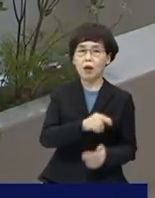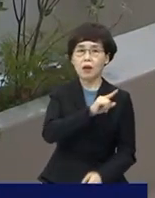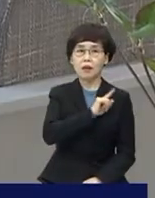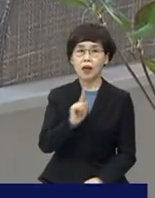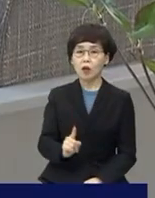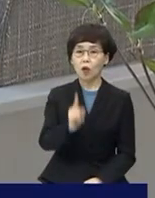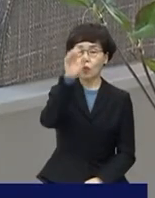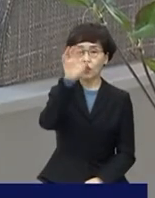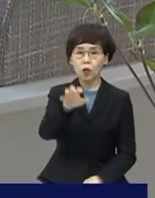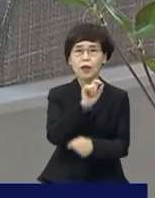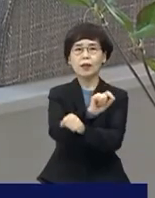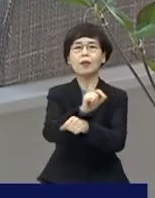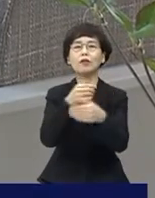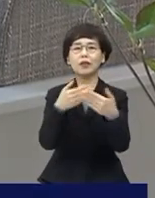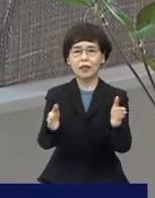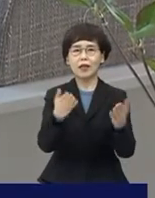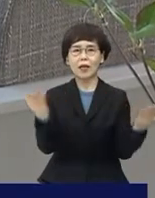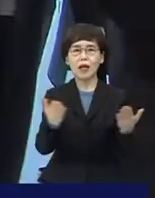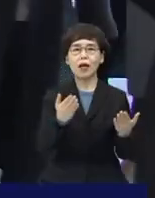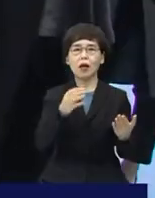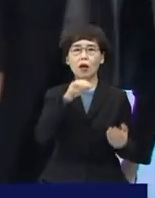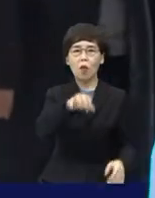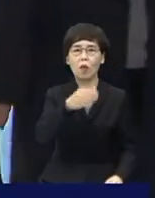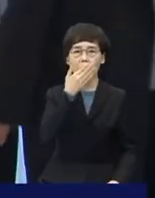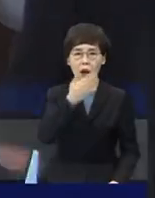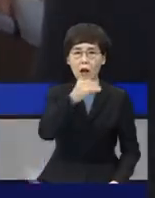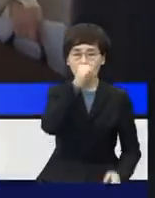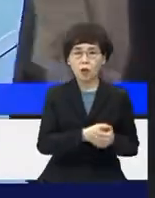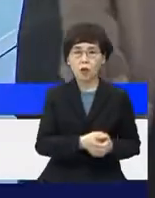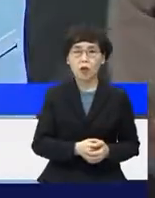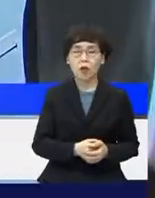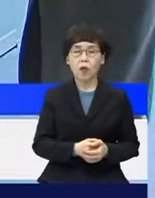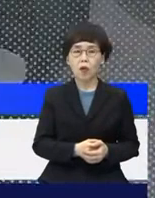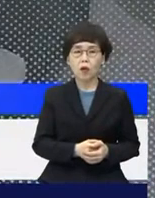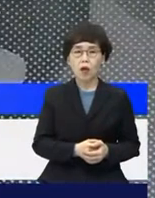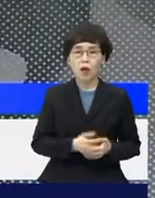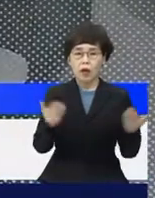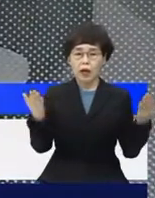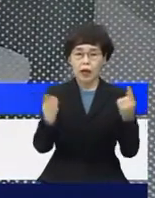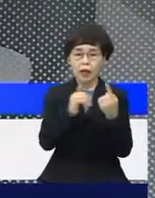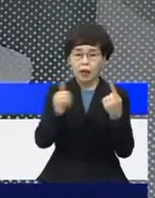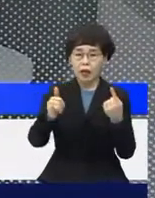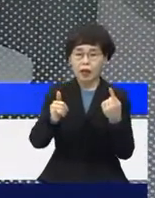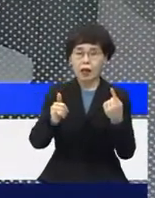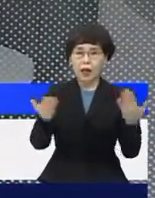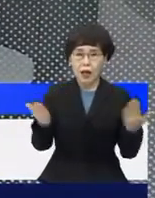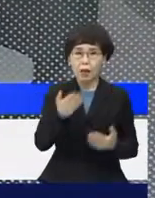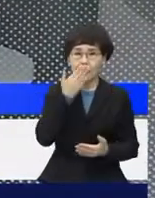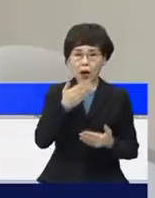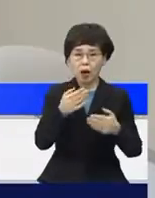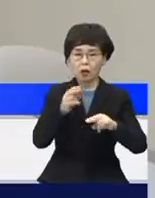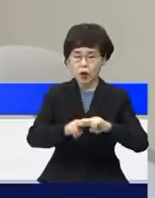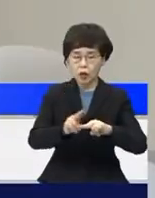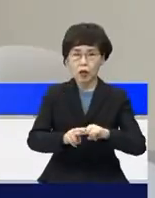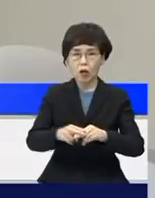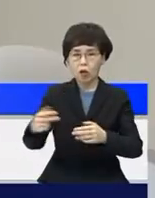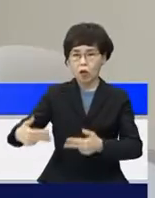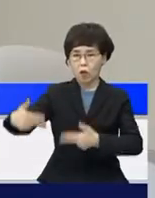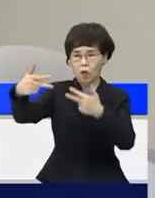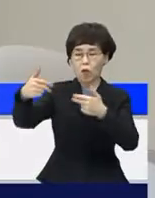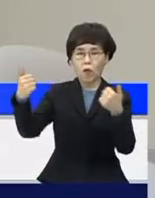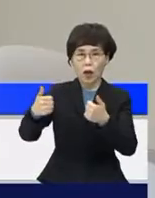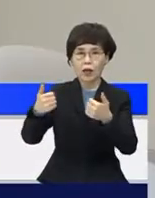높은 층에 업무 공간이 마련돼 있습니다. 1인 업무가 가능한 좌석과 화상회의가 가능한 회의실 등이 갖춰져